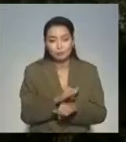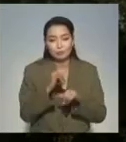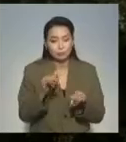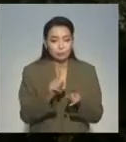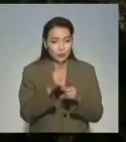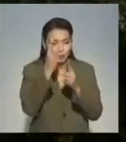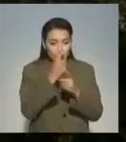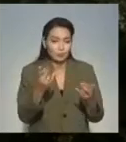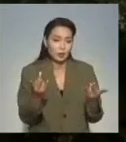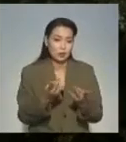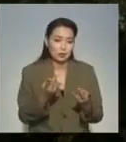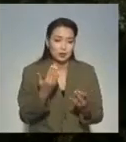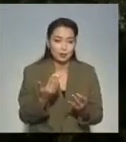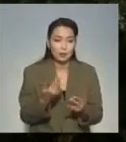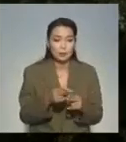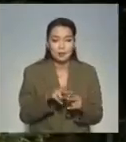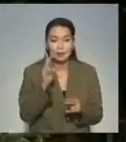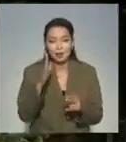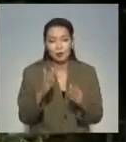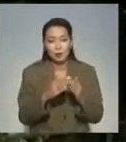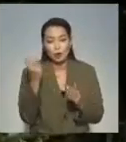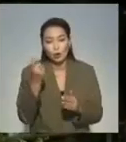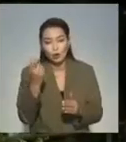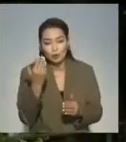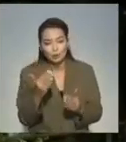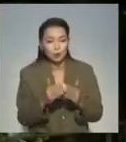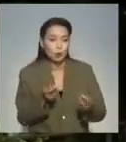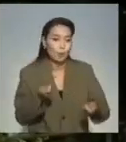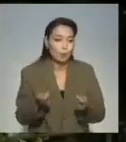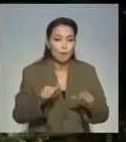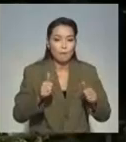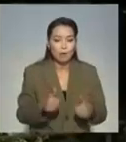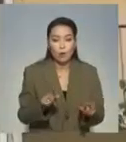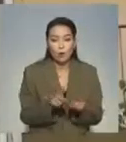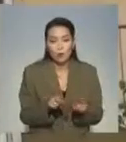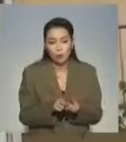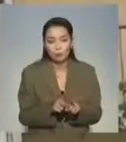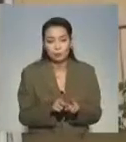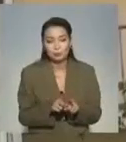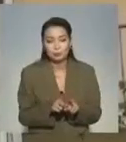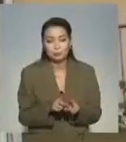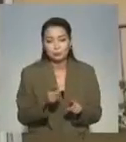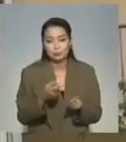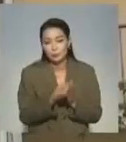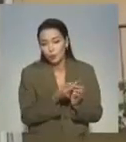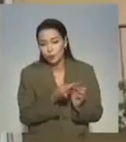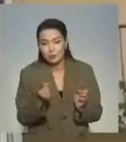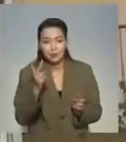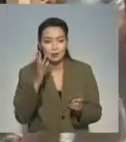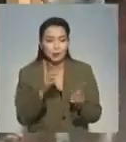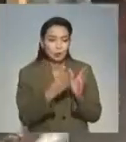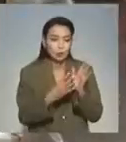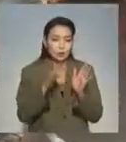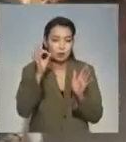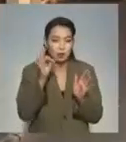хабарлаған болатын. Соған сәйкес пәтер иелерінің кооперативі тұрғын үйді басқару формаларының бірі ретінде қалмақ. Себебі осы күнге дейін пәтерлердің